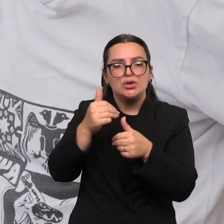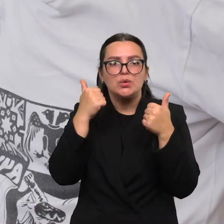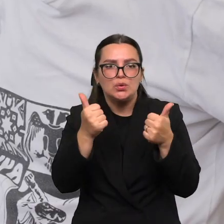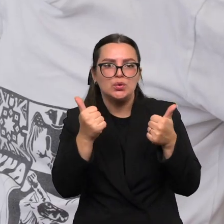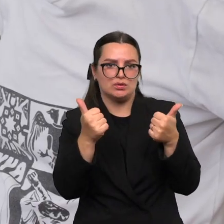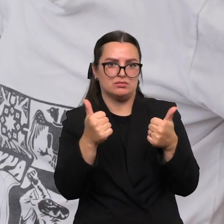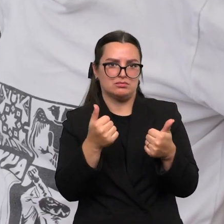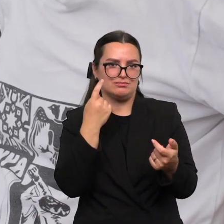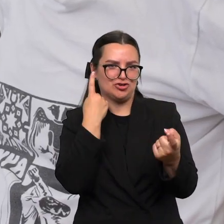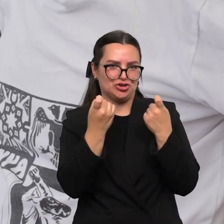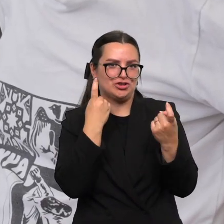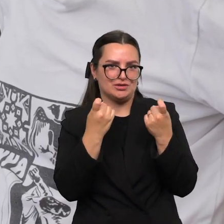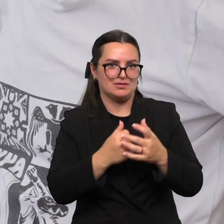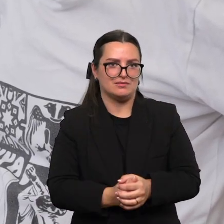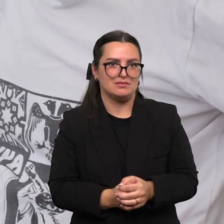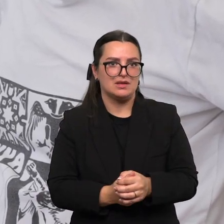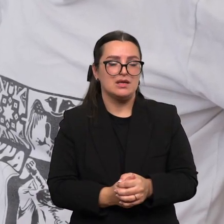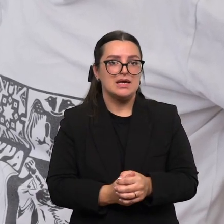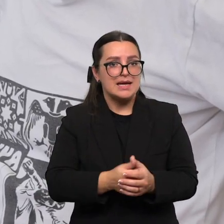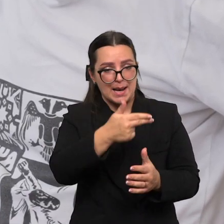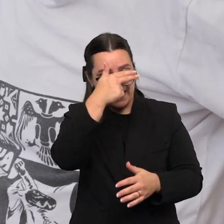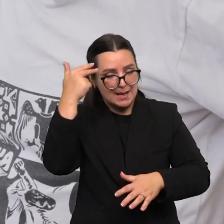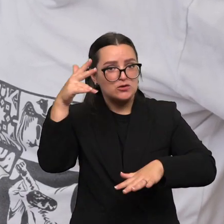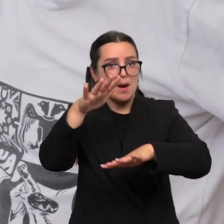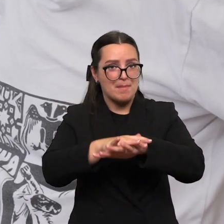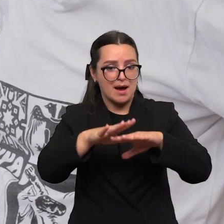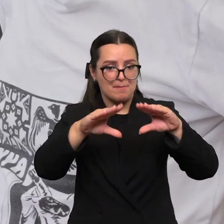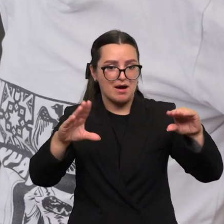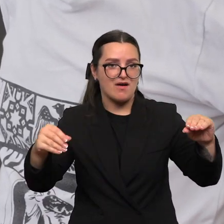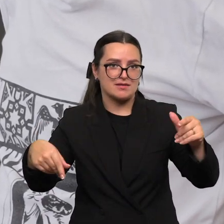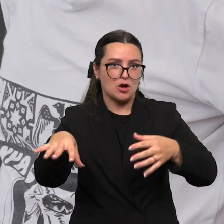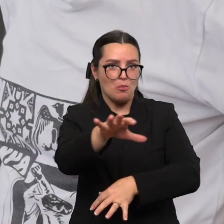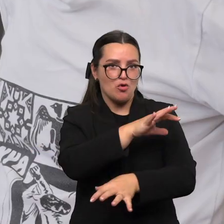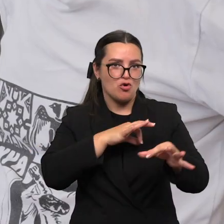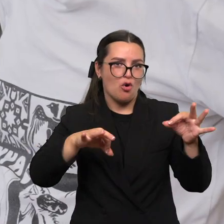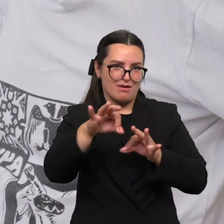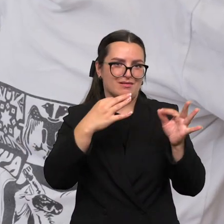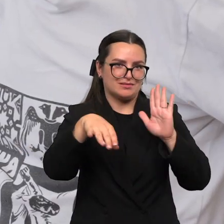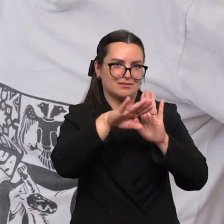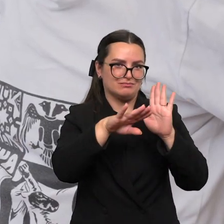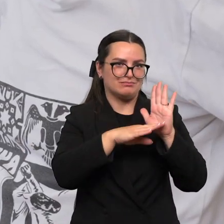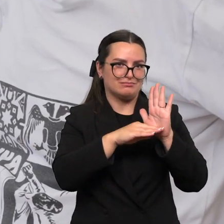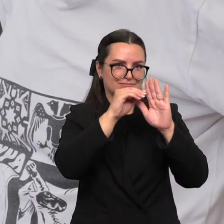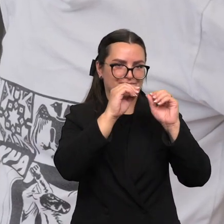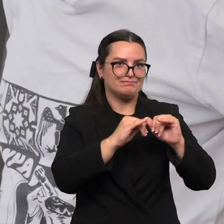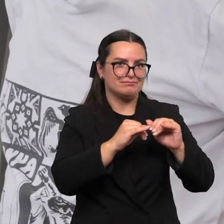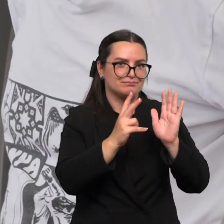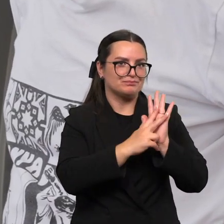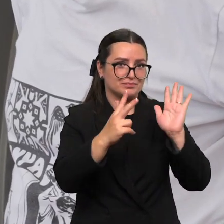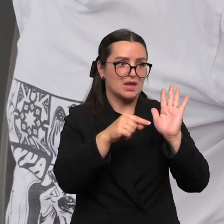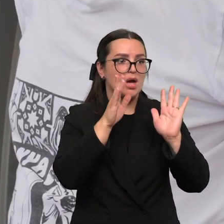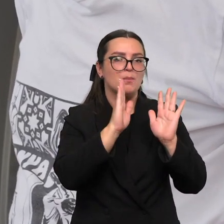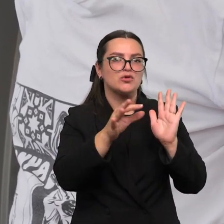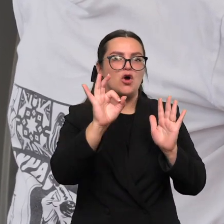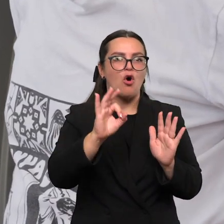išleido potvarkę ir jo projektą tik šiais metais pavasarį, kuriame kalba, jog bus offline